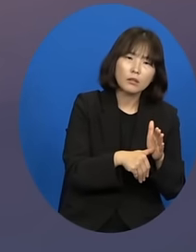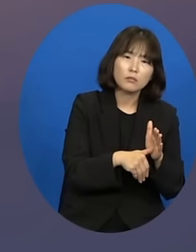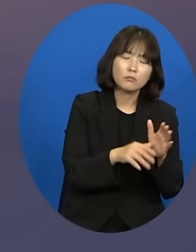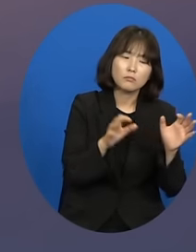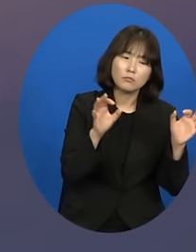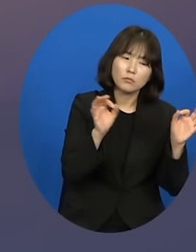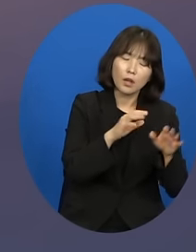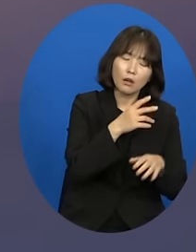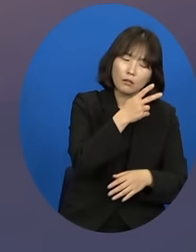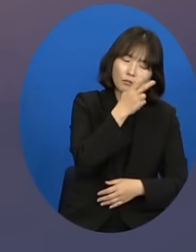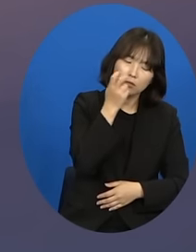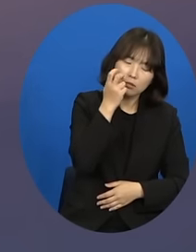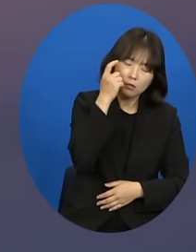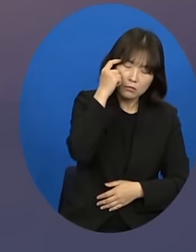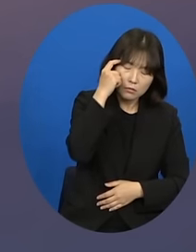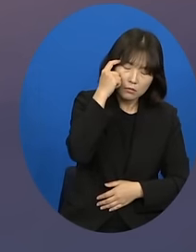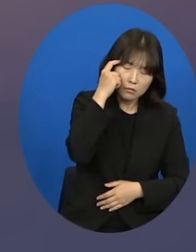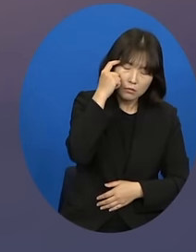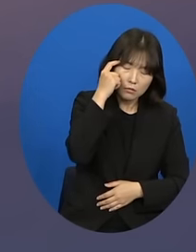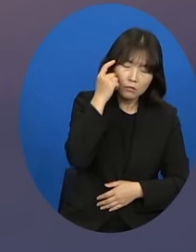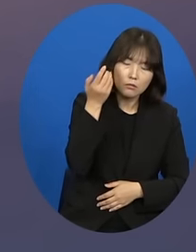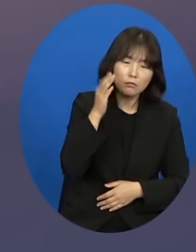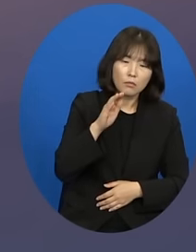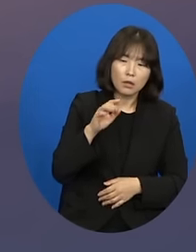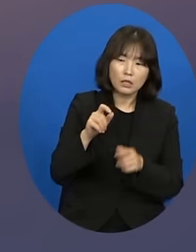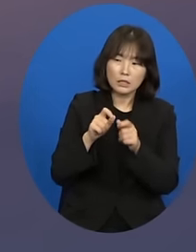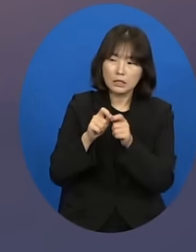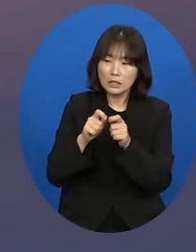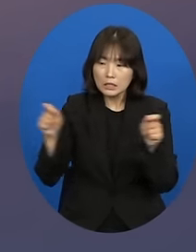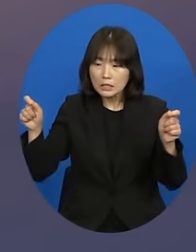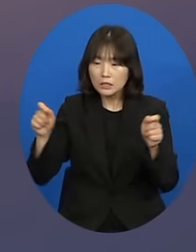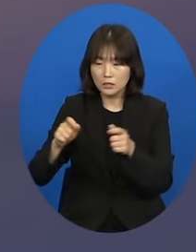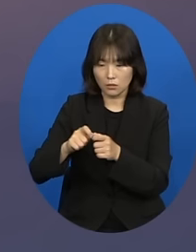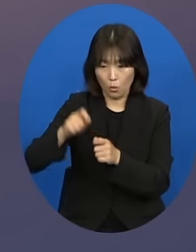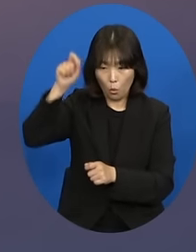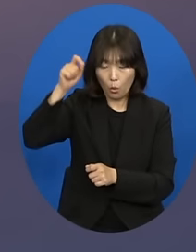잔 줄 알았는데 뭐 이렇게 길 때도 있고 그 반대일 때도 있고.